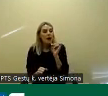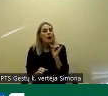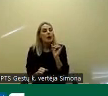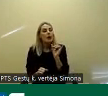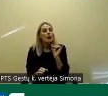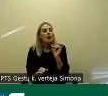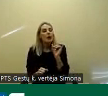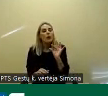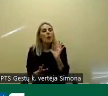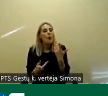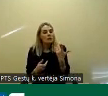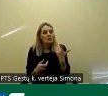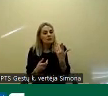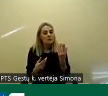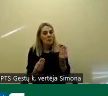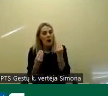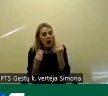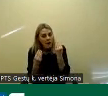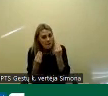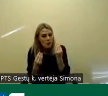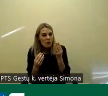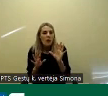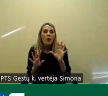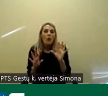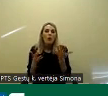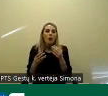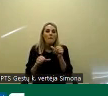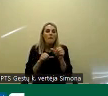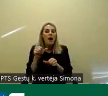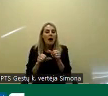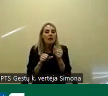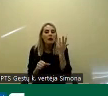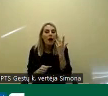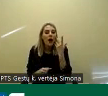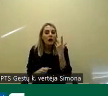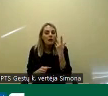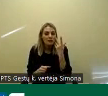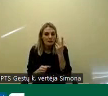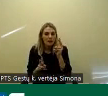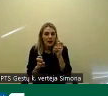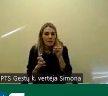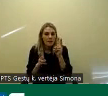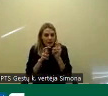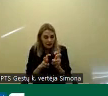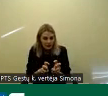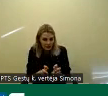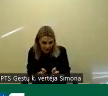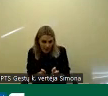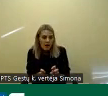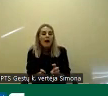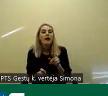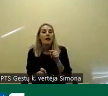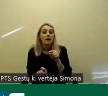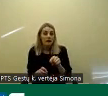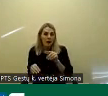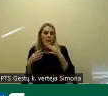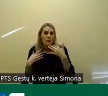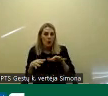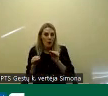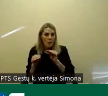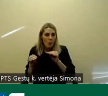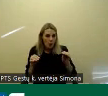metais temos nagrinėjamos ir tokiu būdu palengvintų mokytojam tarpusavio